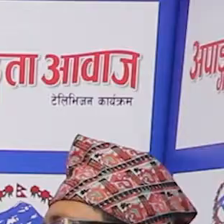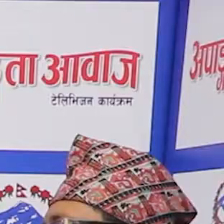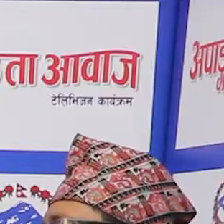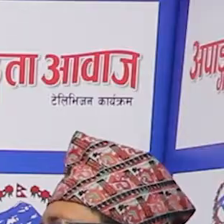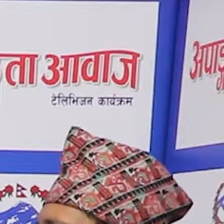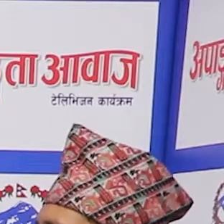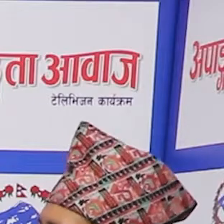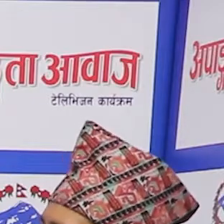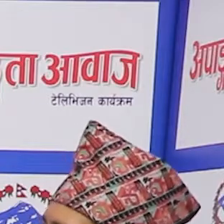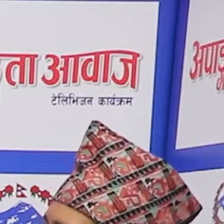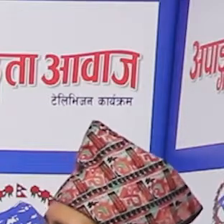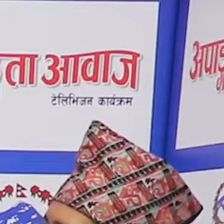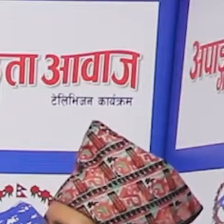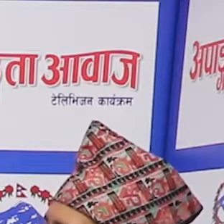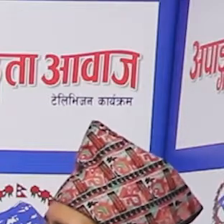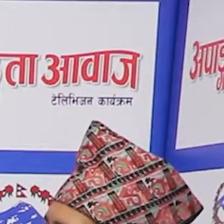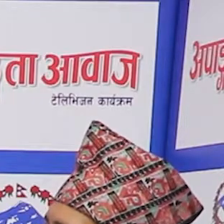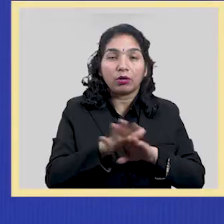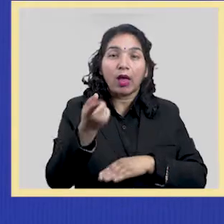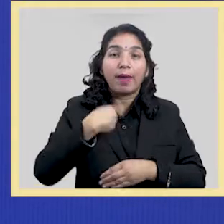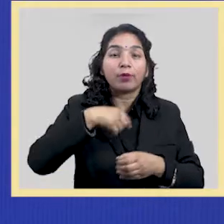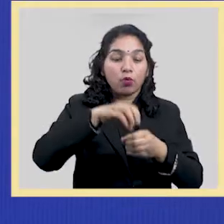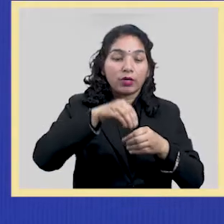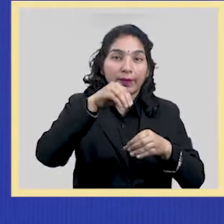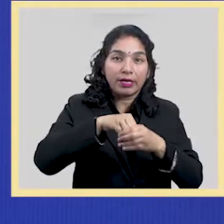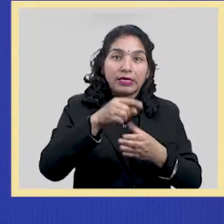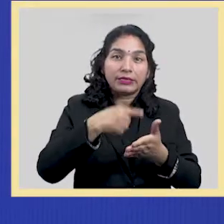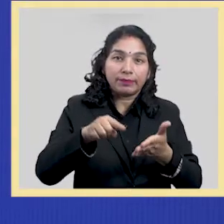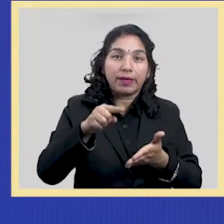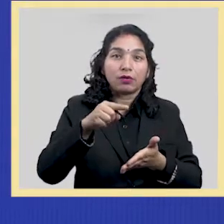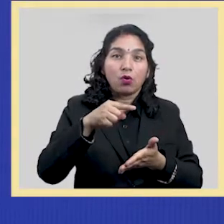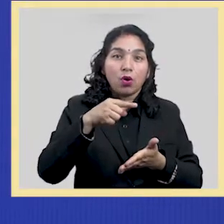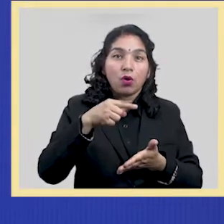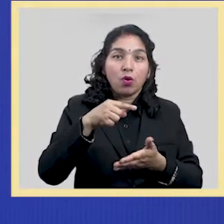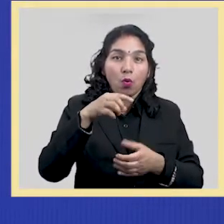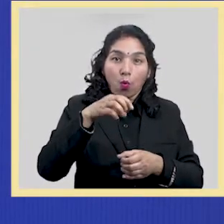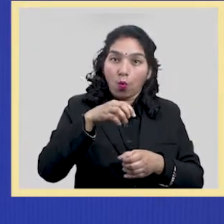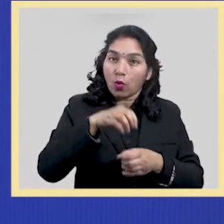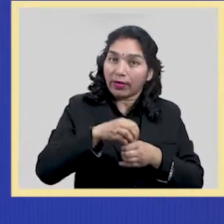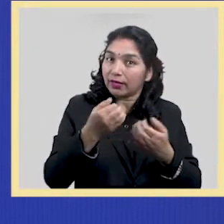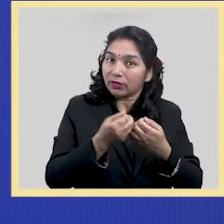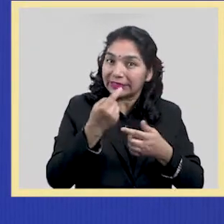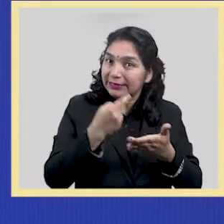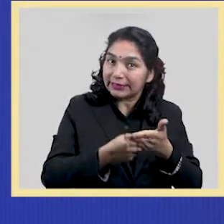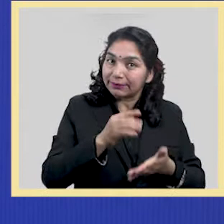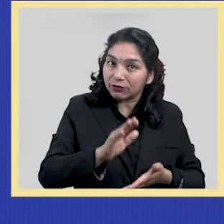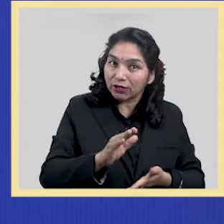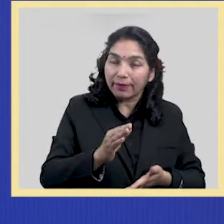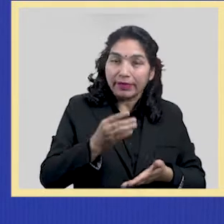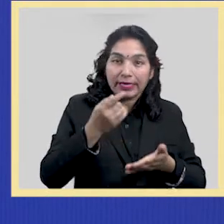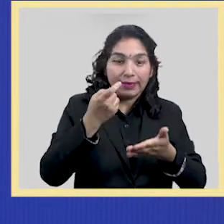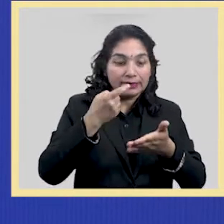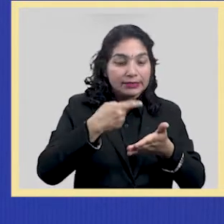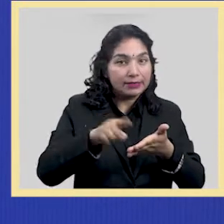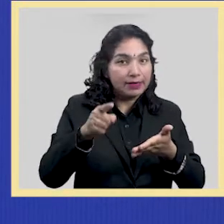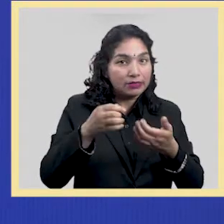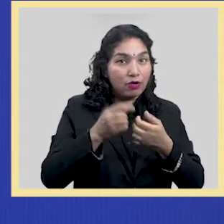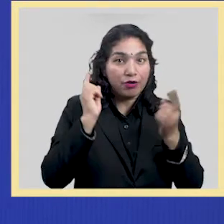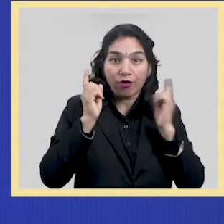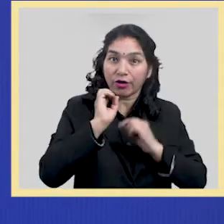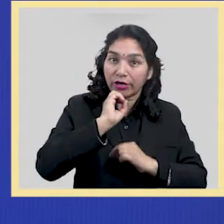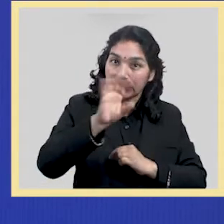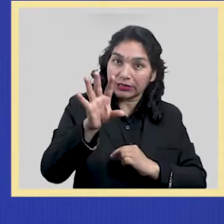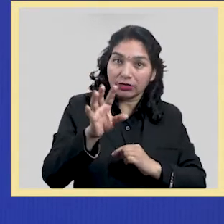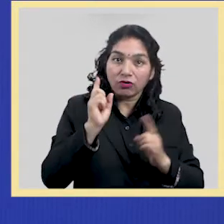भने अपाङ्गता भएका व्यक्तिहरूको चाहिँ हाम्रो ओडाभित्रको सिफारिस चाहिँ ओडाले गर्ने सिस्टम छ. यो हामीले सिफारिस गरेर नगरमा